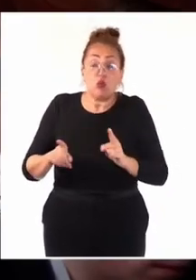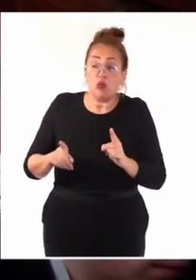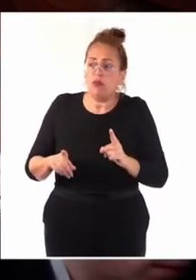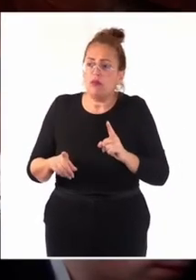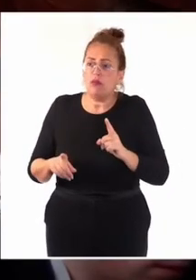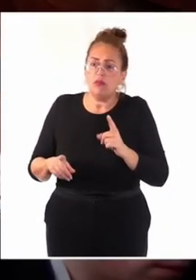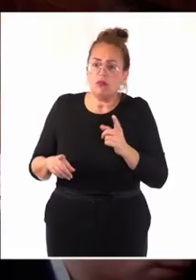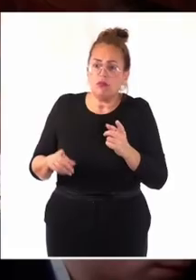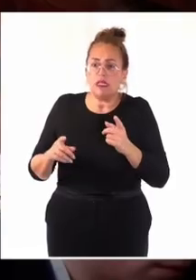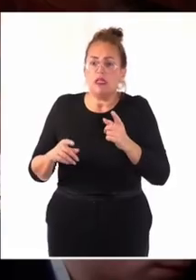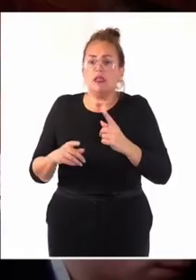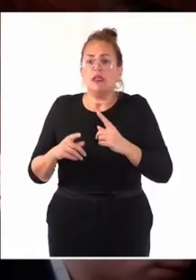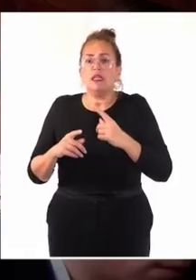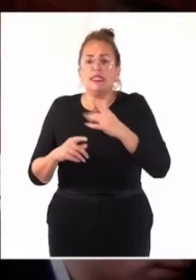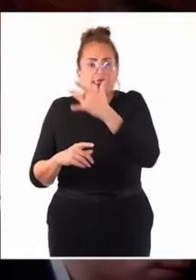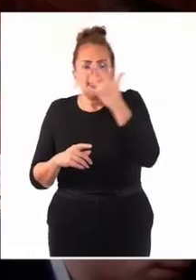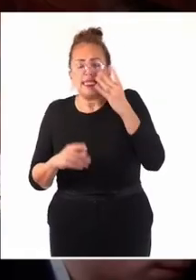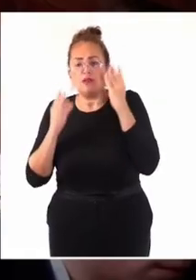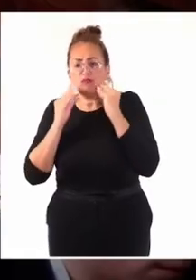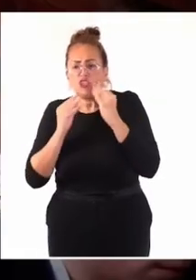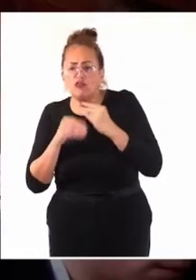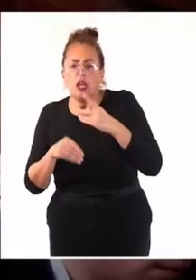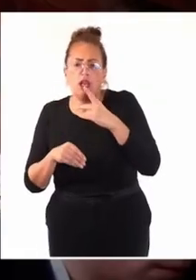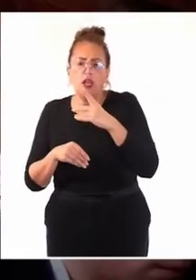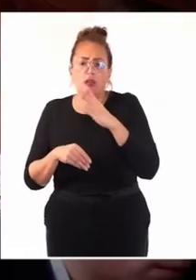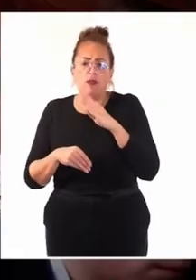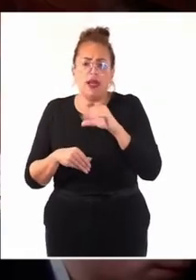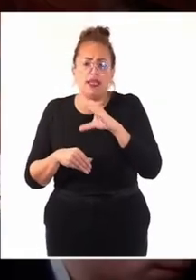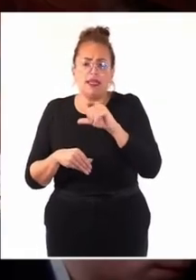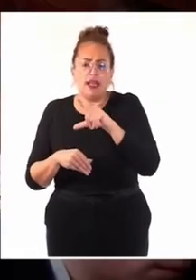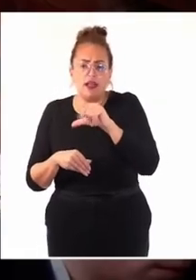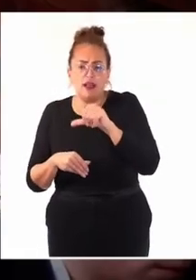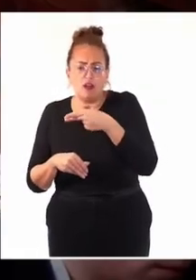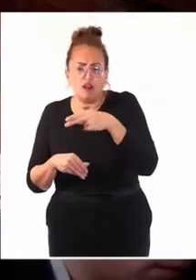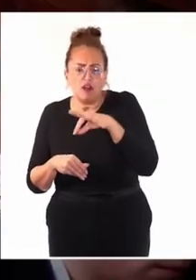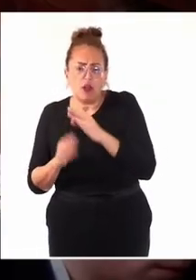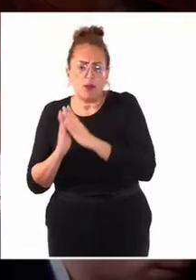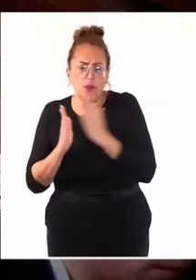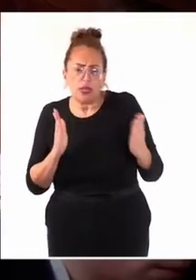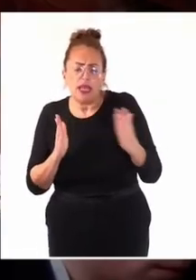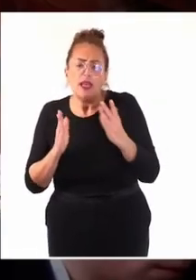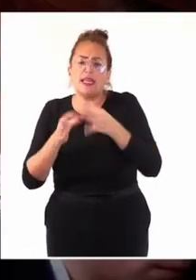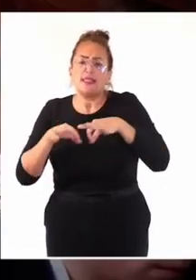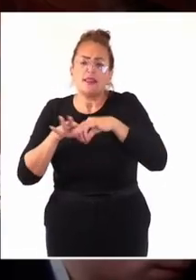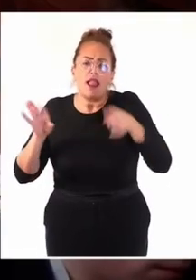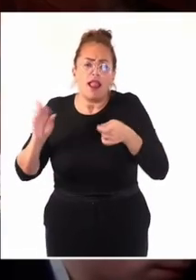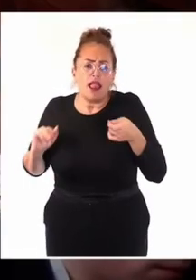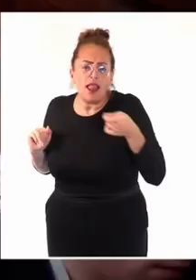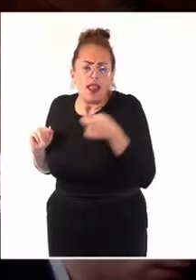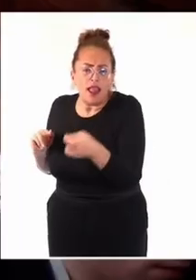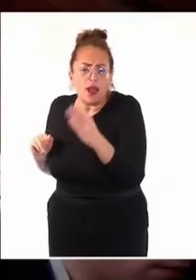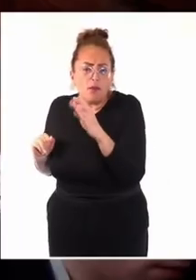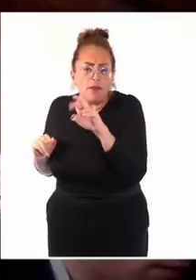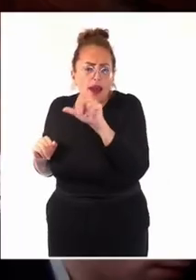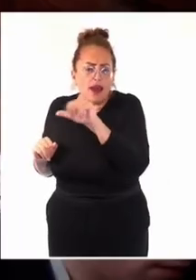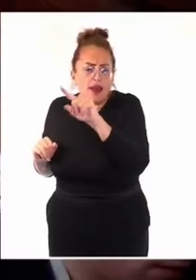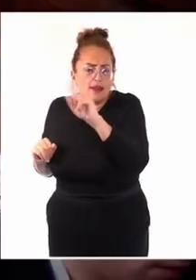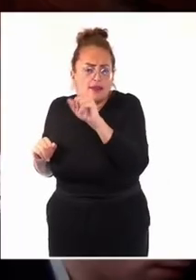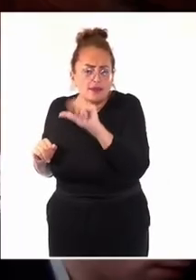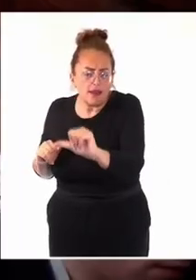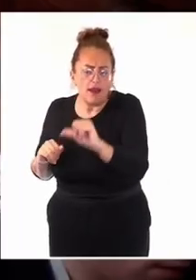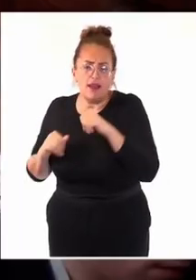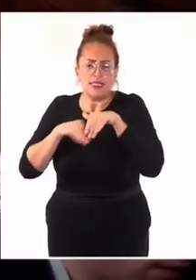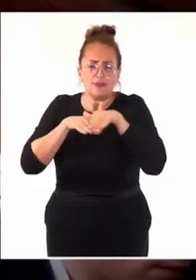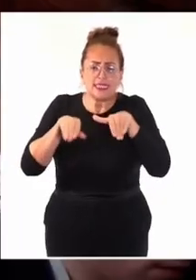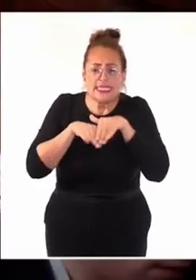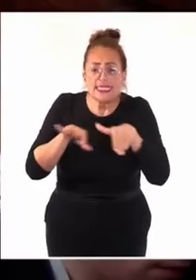Flèche Saint-Michel, la bibliothèque Bacalan, le MAD, la salle d'escrime à Baraza, la piscine Stélin, quoi que vous en disiez, qui